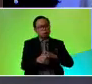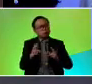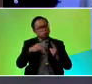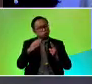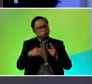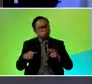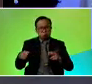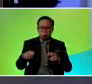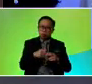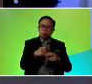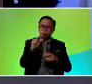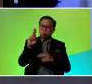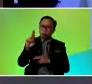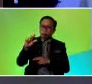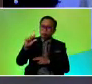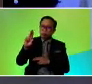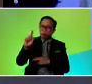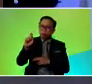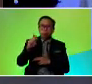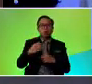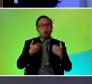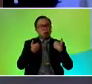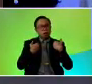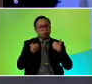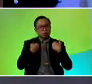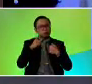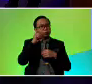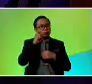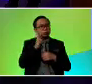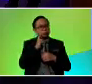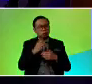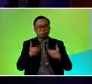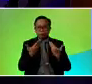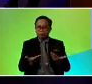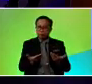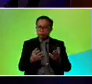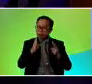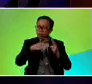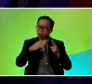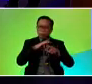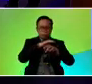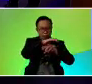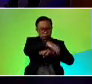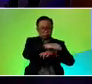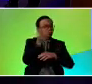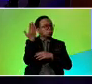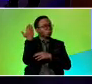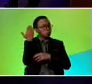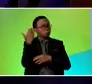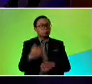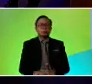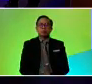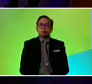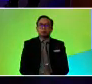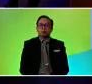mungkin dan juga ubutan ataupun perlakuan secara seksual Oke Makanya kalau kita tengok dulu lah